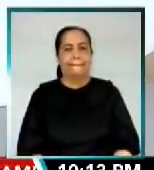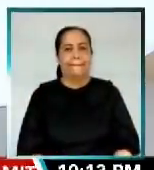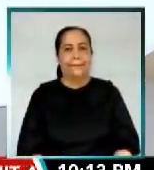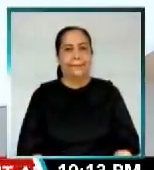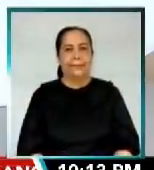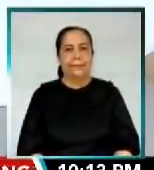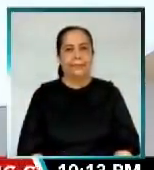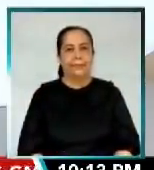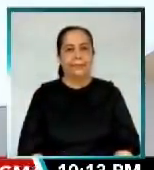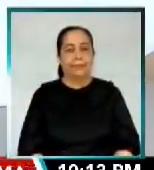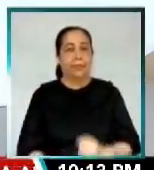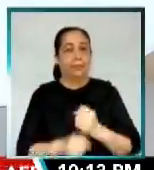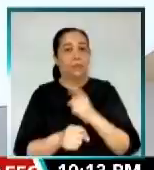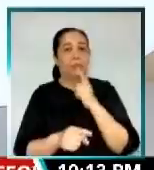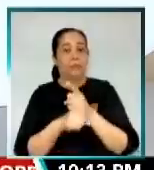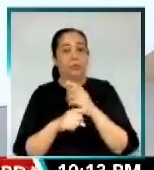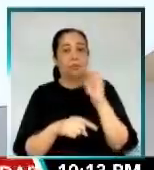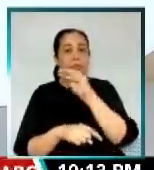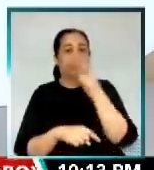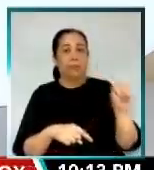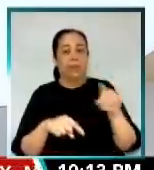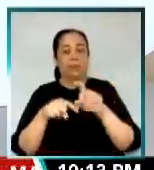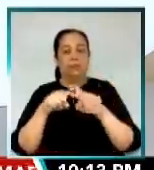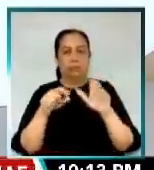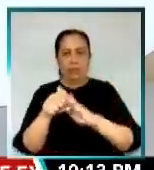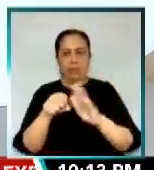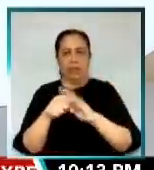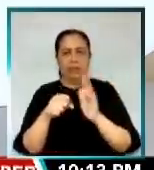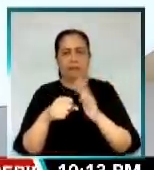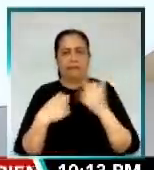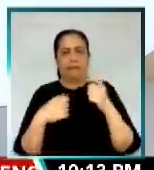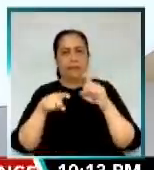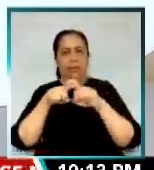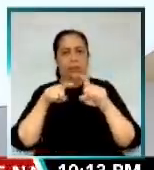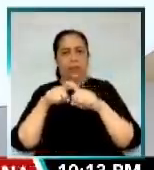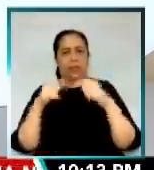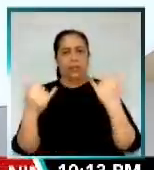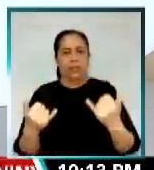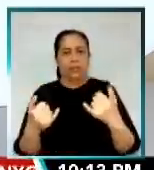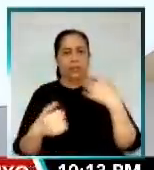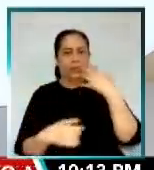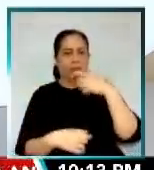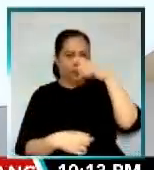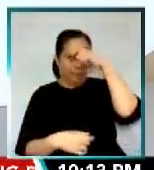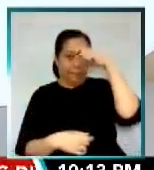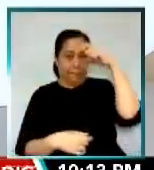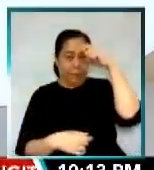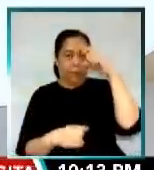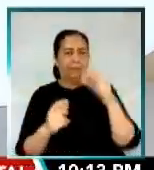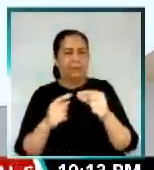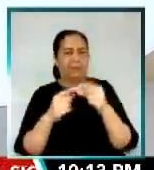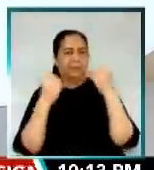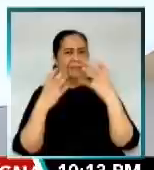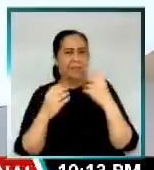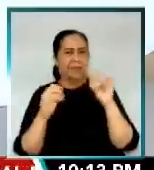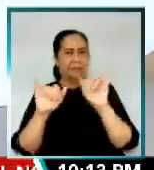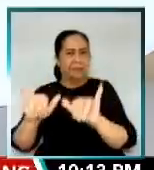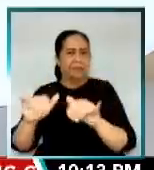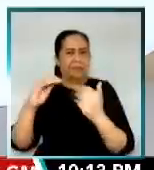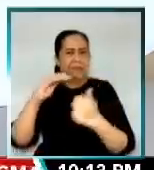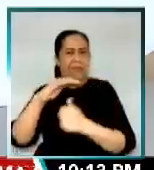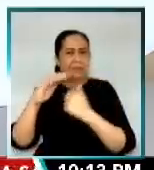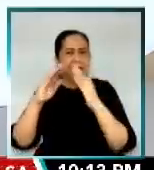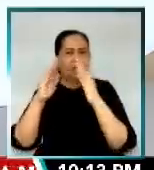Tiniyak na Meralco na magiging sapat ang supply ng kuryente ngayong tag-init, lalo't marami ang nasa bahay dahil sa community